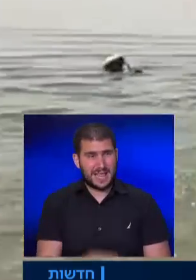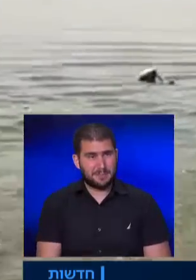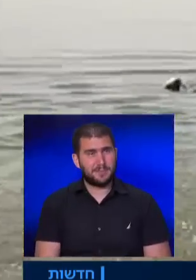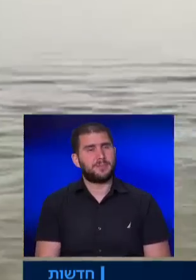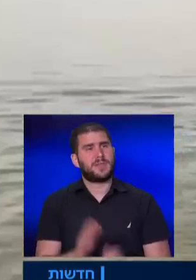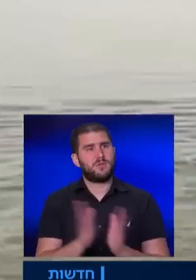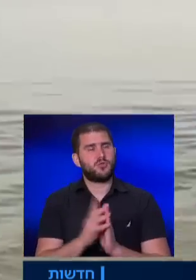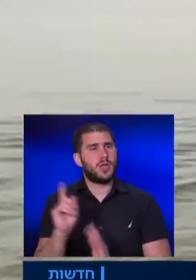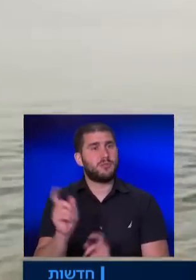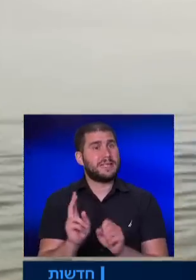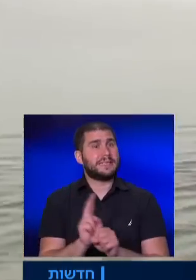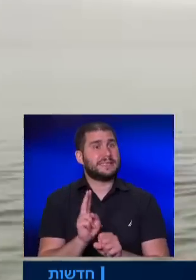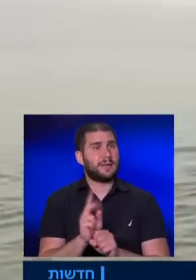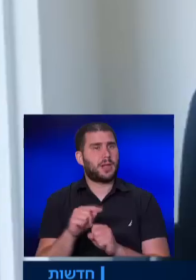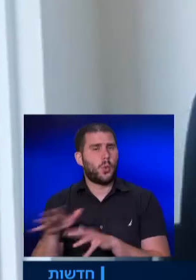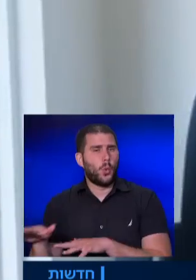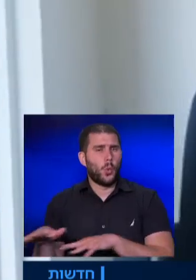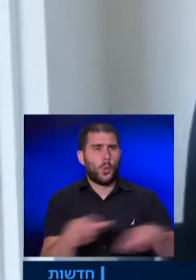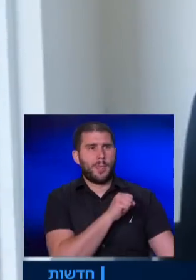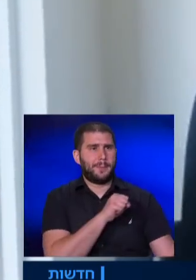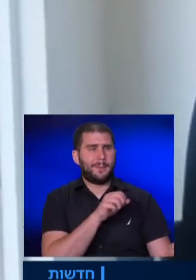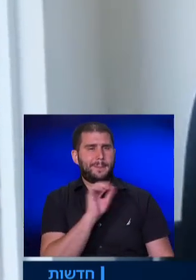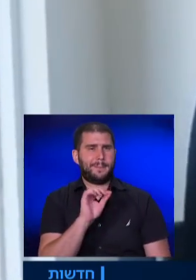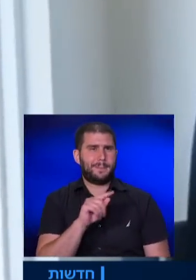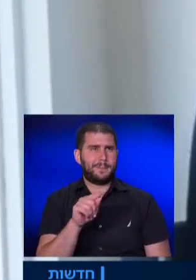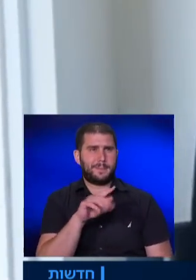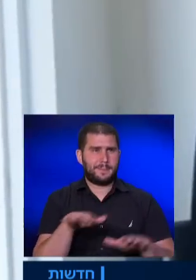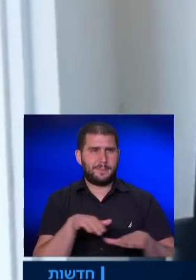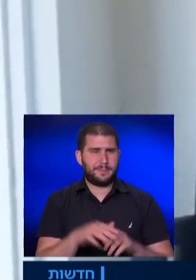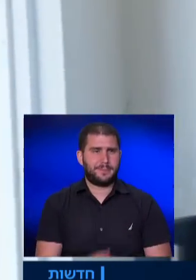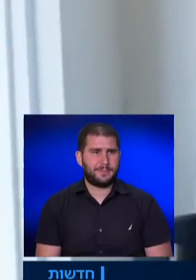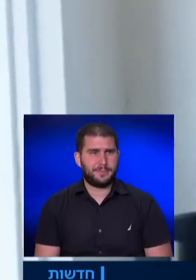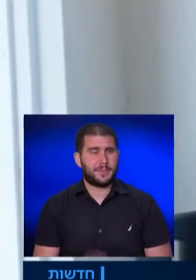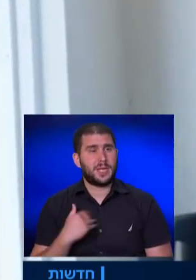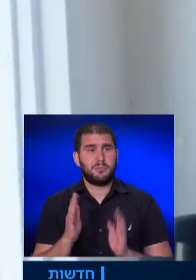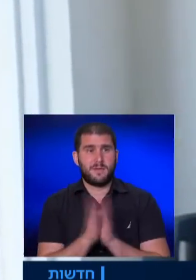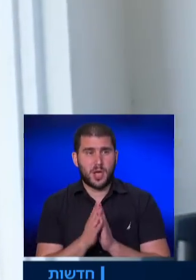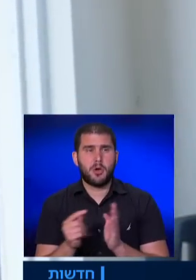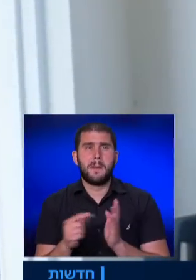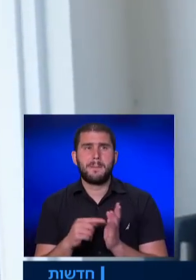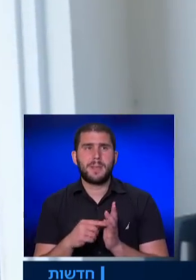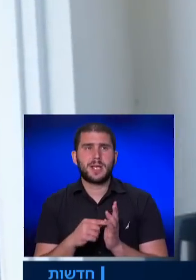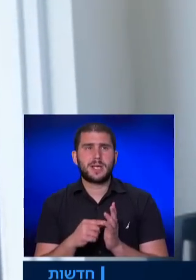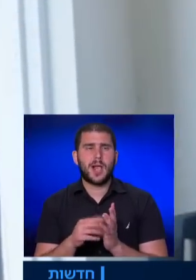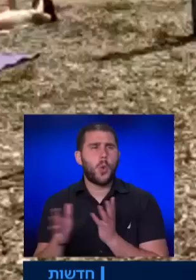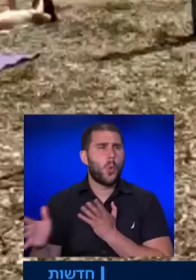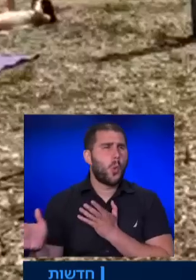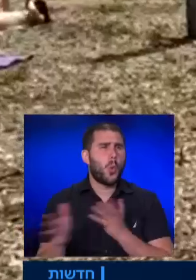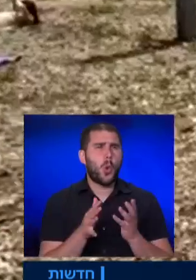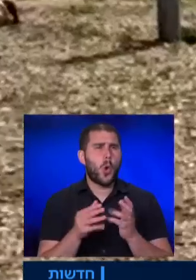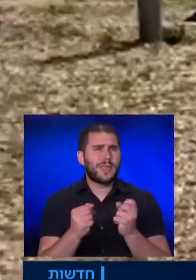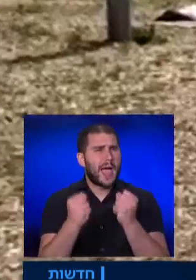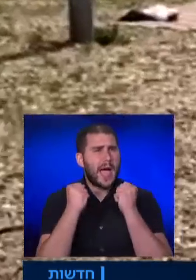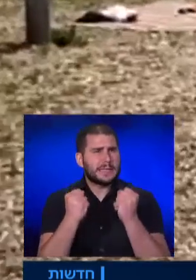קראו לנופשים להיזהר מפני הסחפות לעומק האגם. אני מבקש עקב